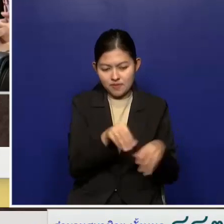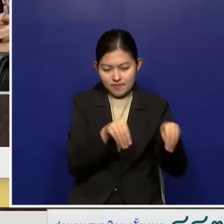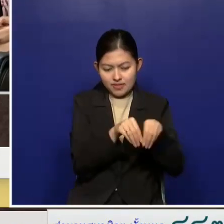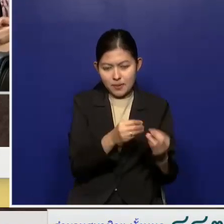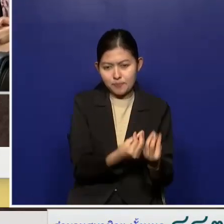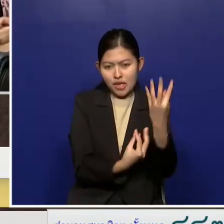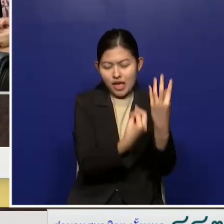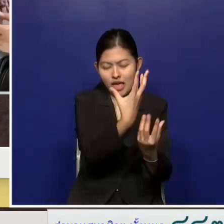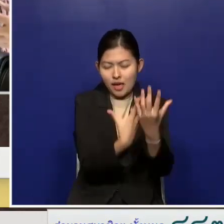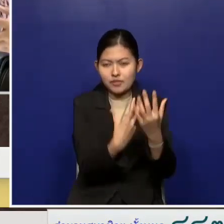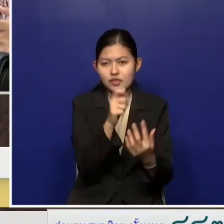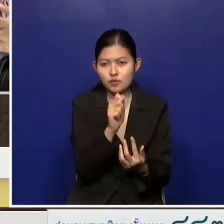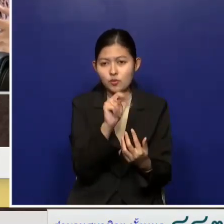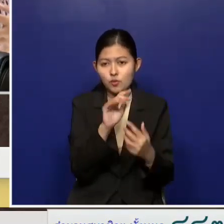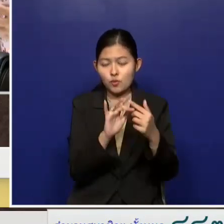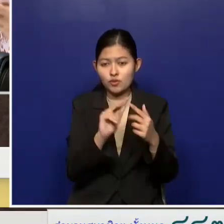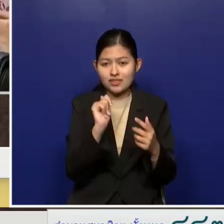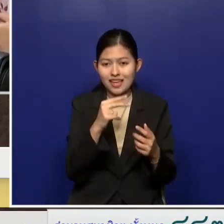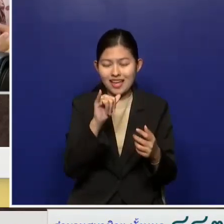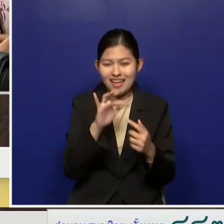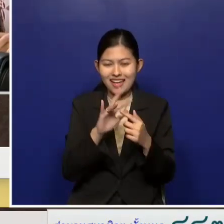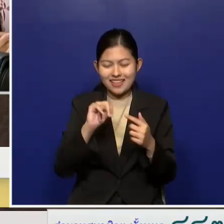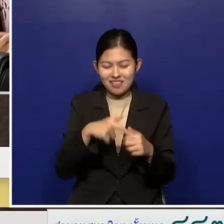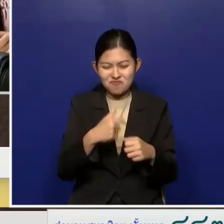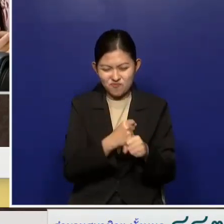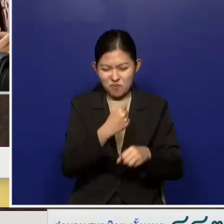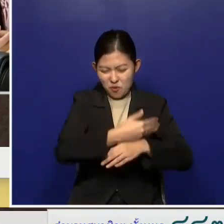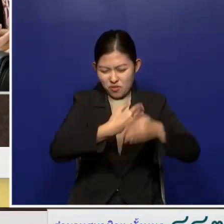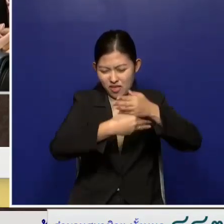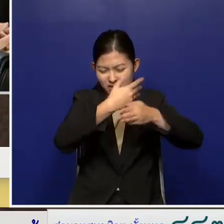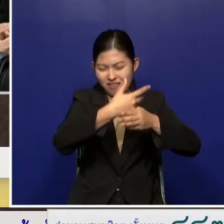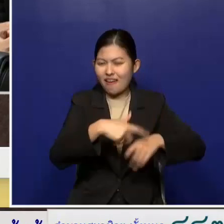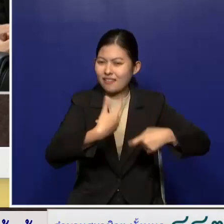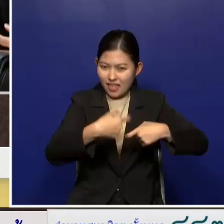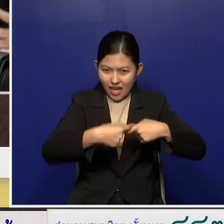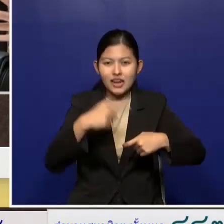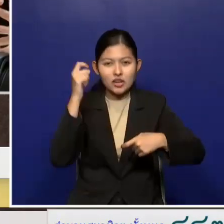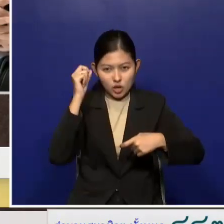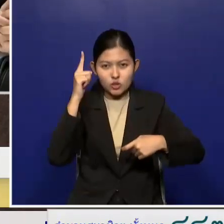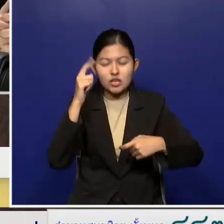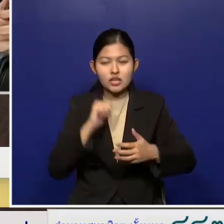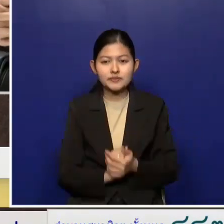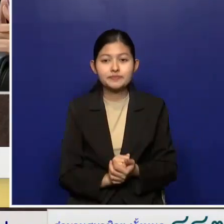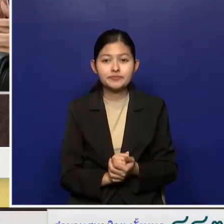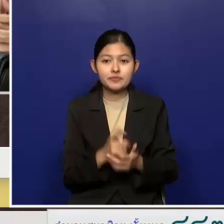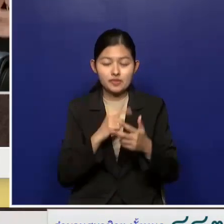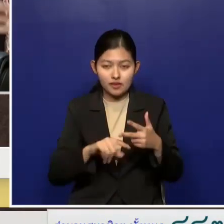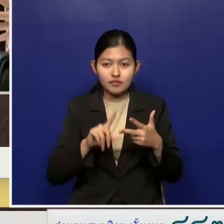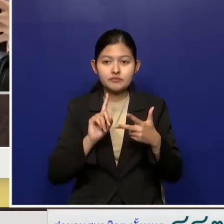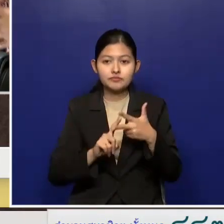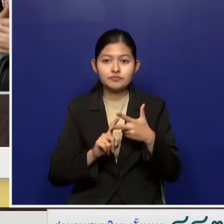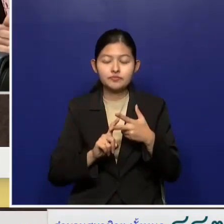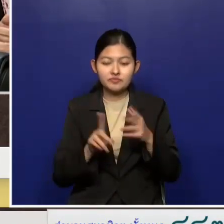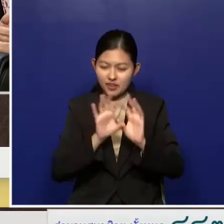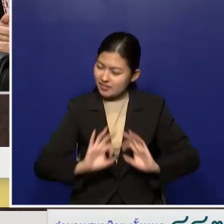นที่อุทยานบ้างทำให้สามารถทำได้อย่างยากลำบากนะคะแล้วก็อีกอย่างนึงประเด็นที่ส